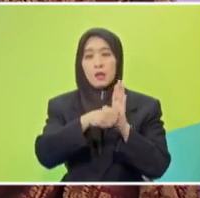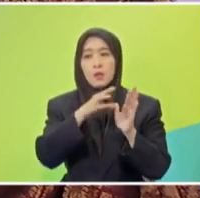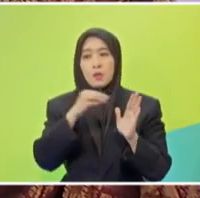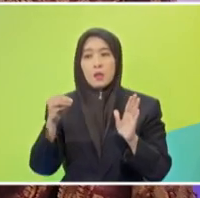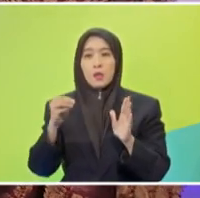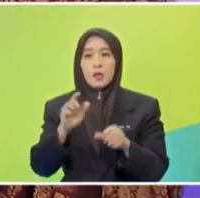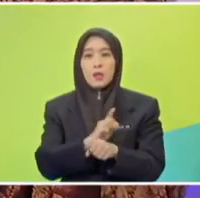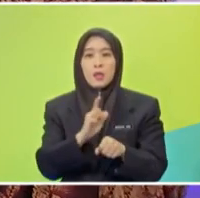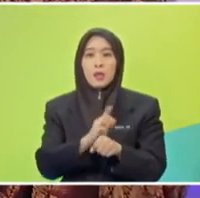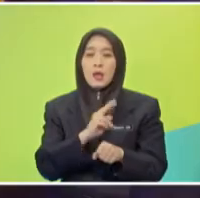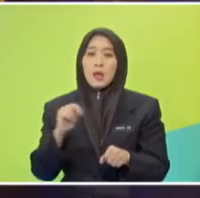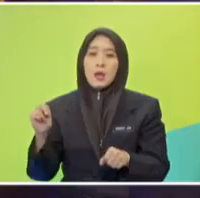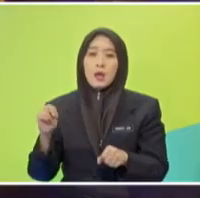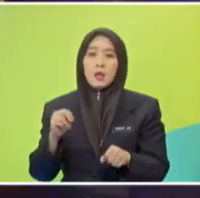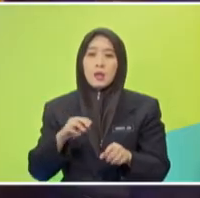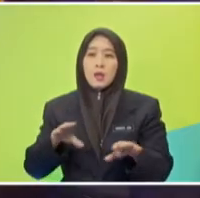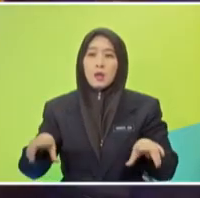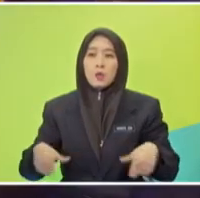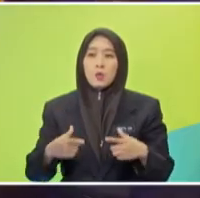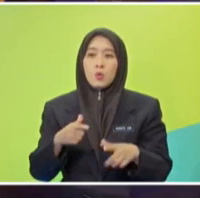di rumah Iya semuanya